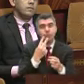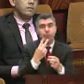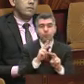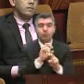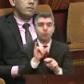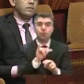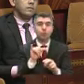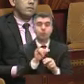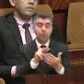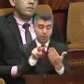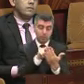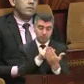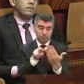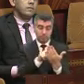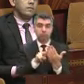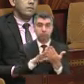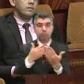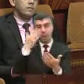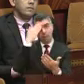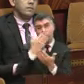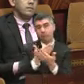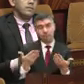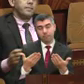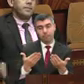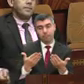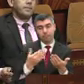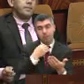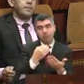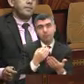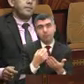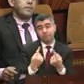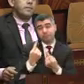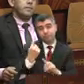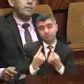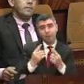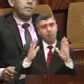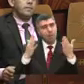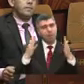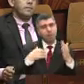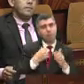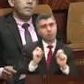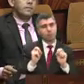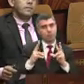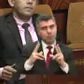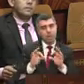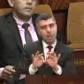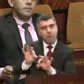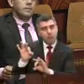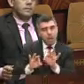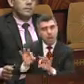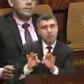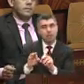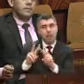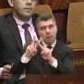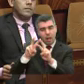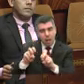المقرر في كثير من الأحيان مضمون ليس بالإيجابي، رغم أننا نحيي ونتمين عدد من الإجراءات التي تقومون بها من المراقبة